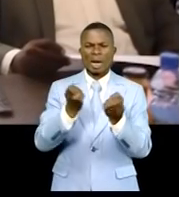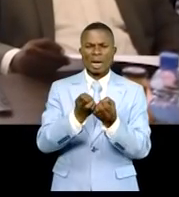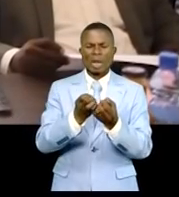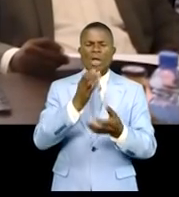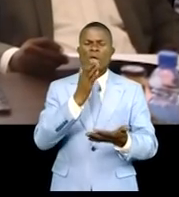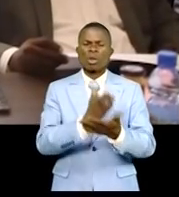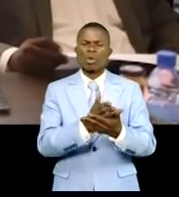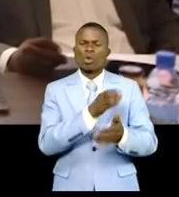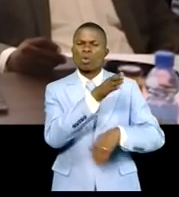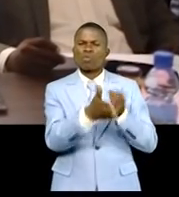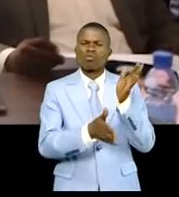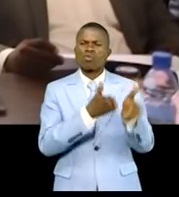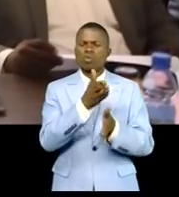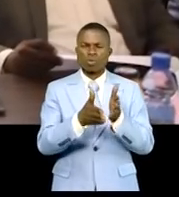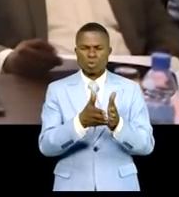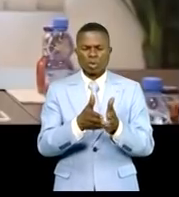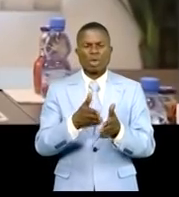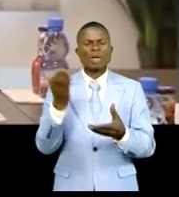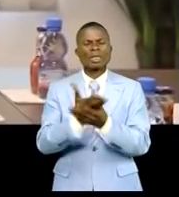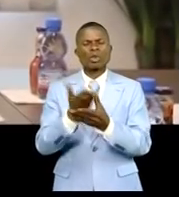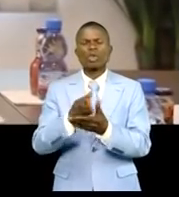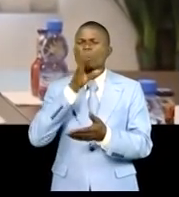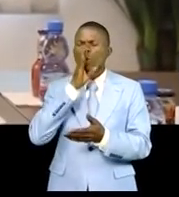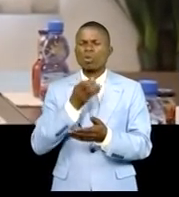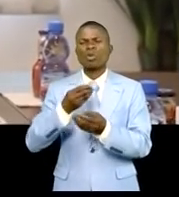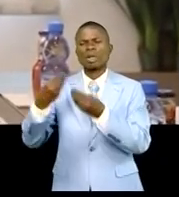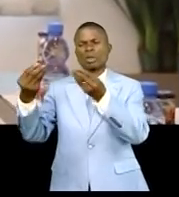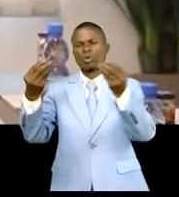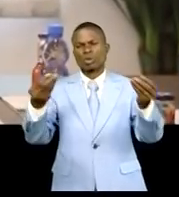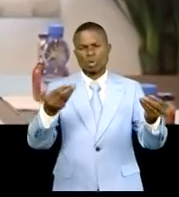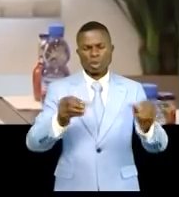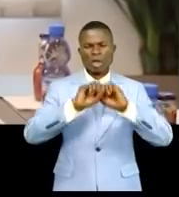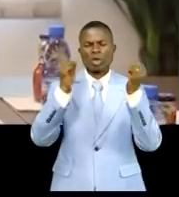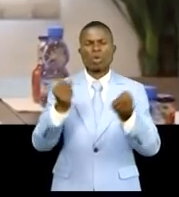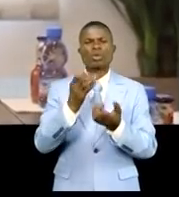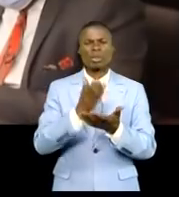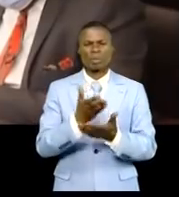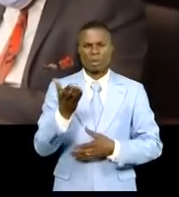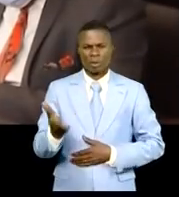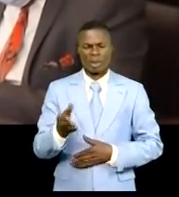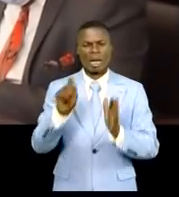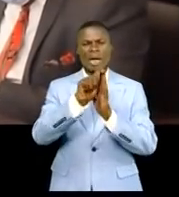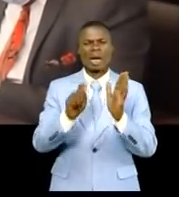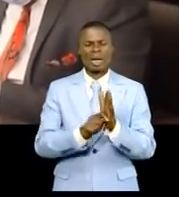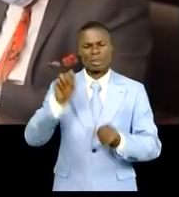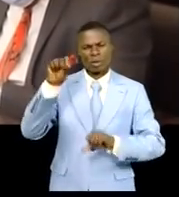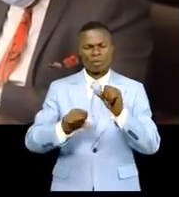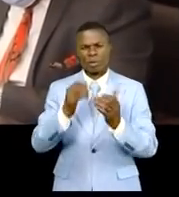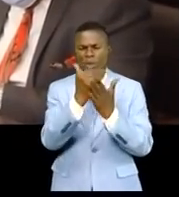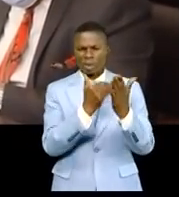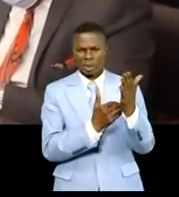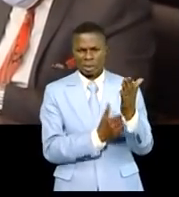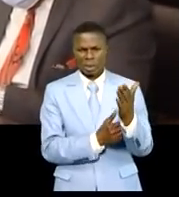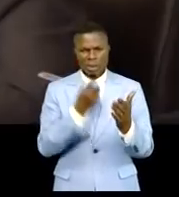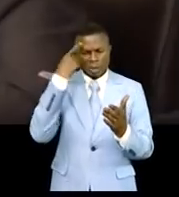mafieuses s'adonne à cette sale besogne de fabriquer et délivrer des fausses attestations d'enregistrement pour